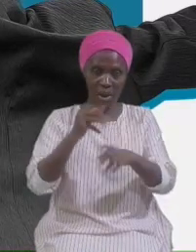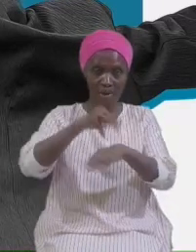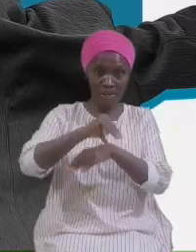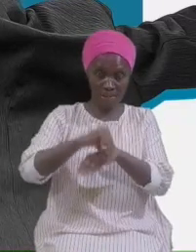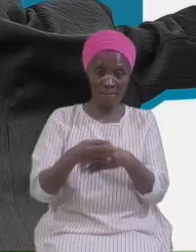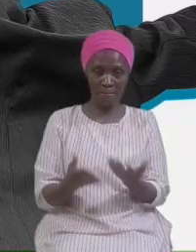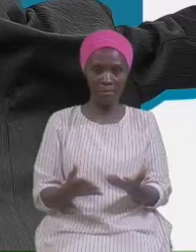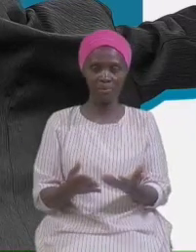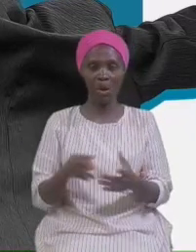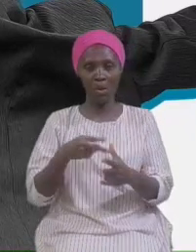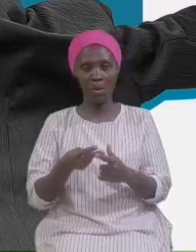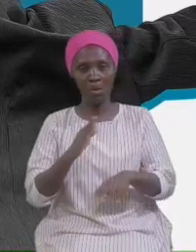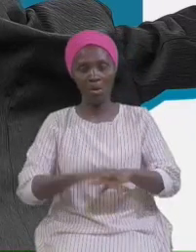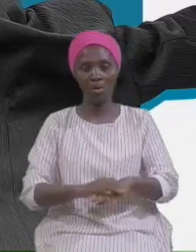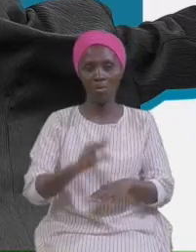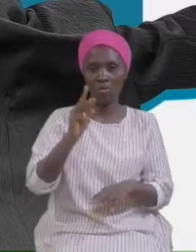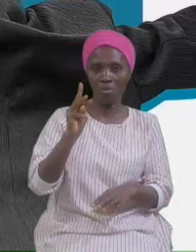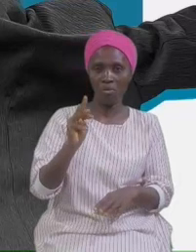ou bien par ce numéro